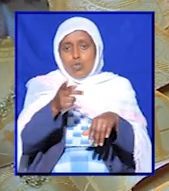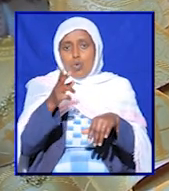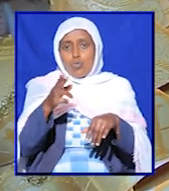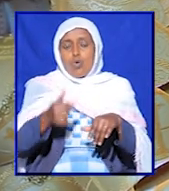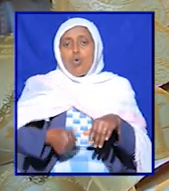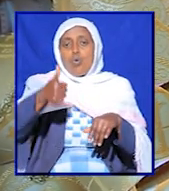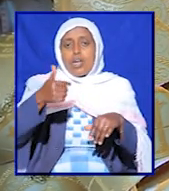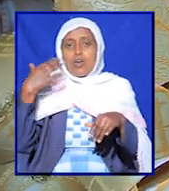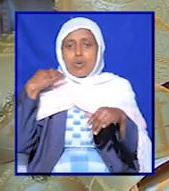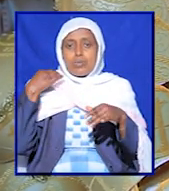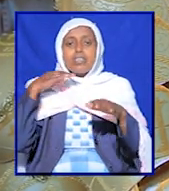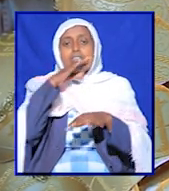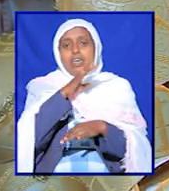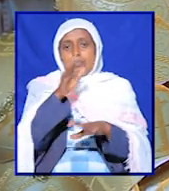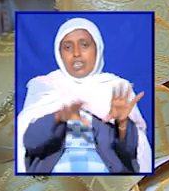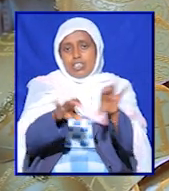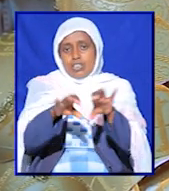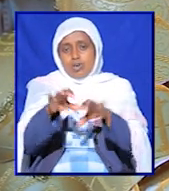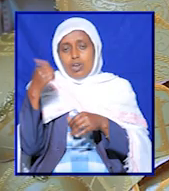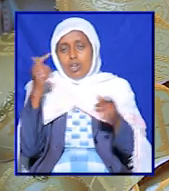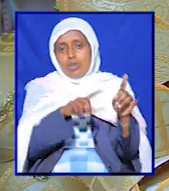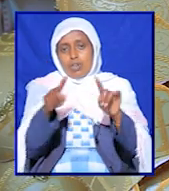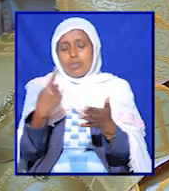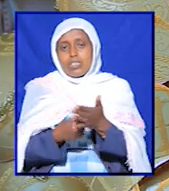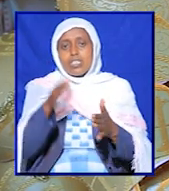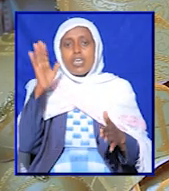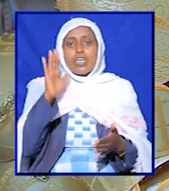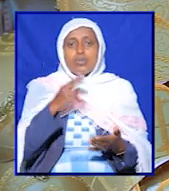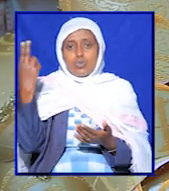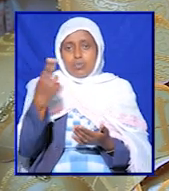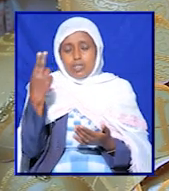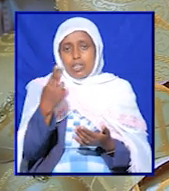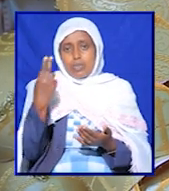ዋናው ልብስ እንዳይበላሽ ያደርጋዋል። ሌላው እነዚህ ጌጦች ሁሉ